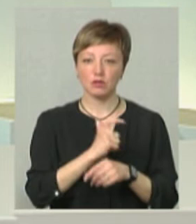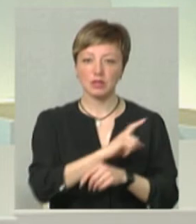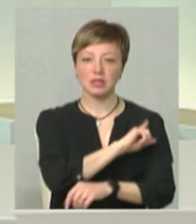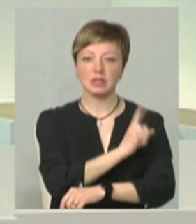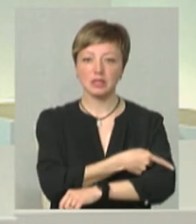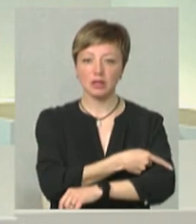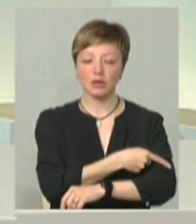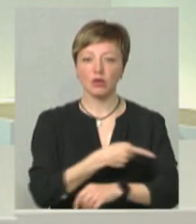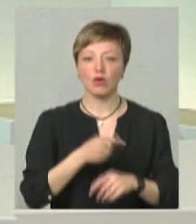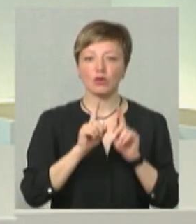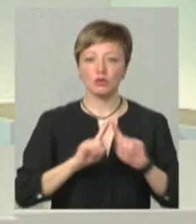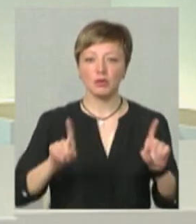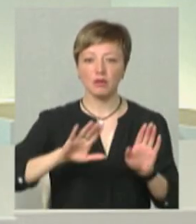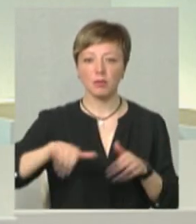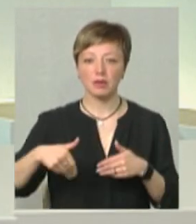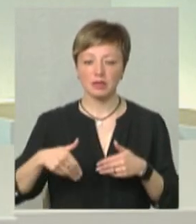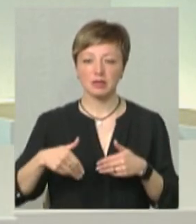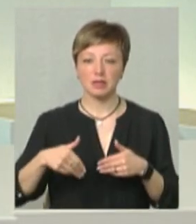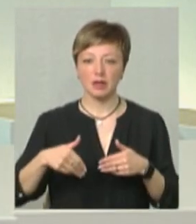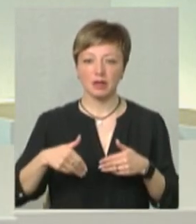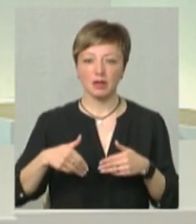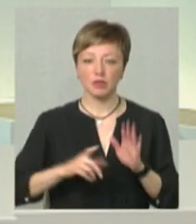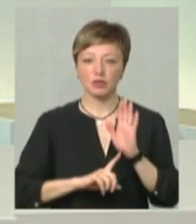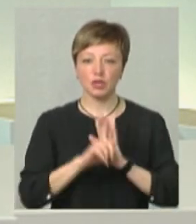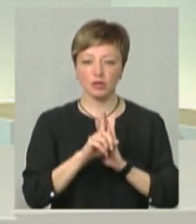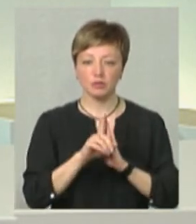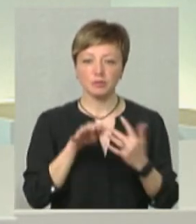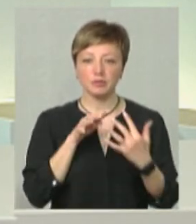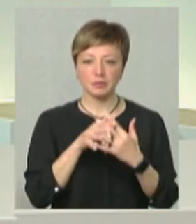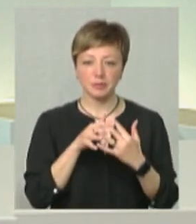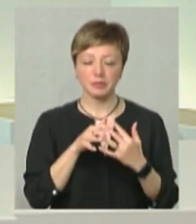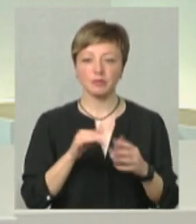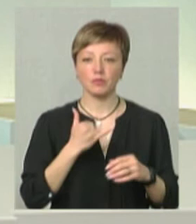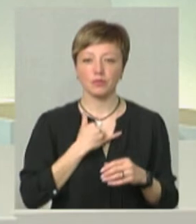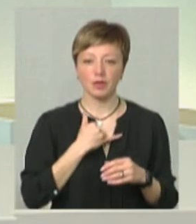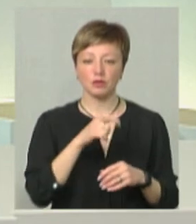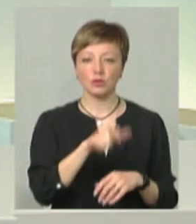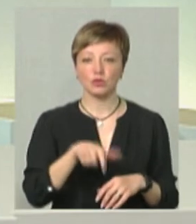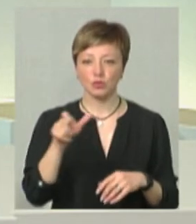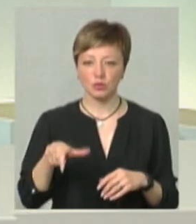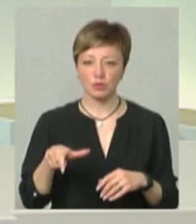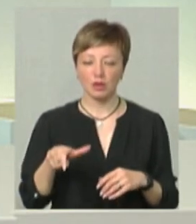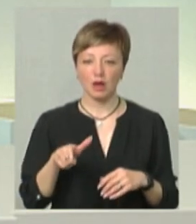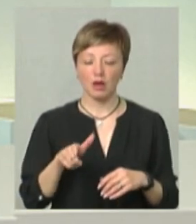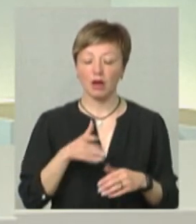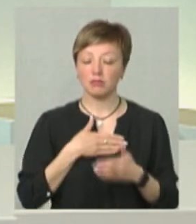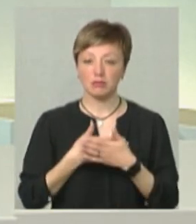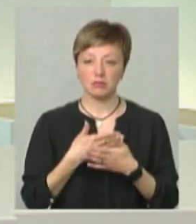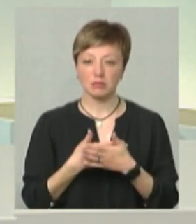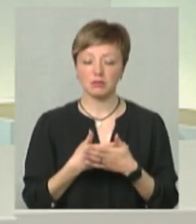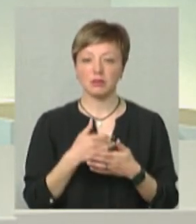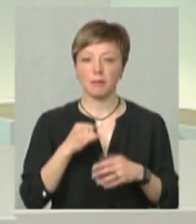сильно, особливо після початку війни, у нас люди активізувалися